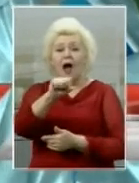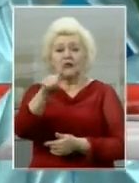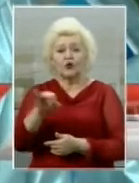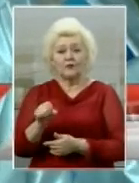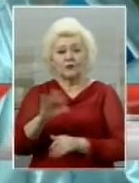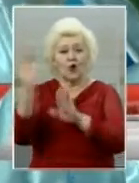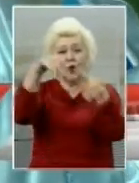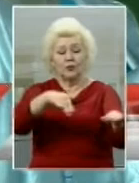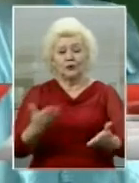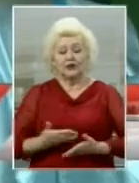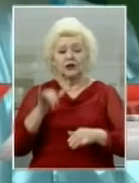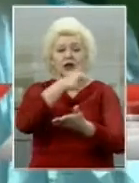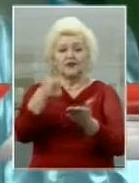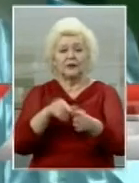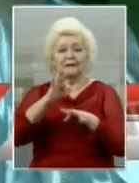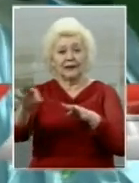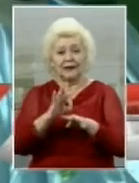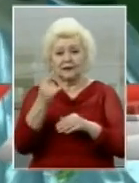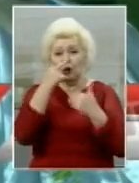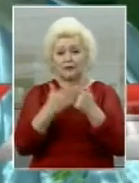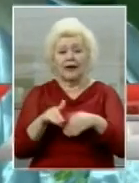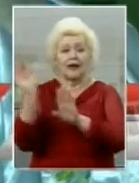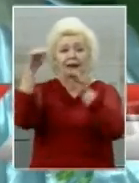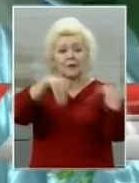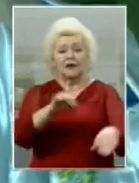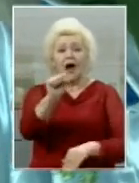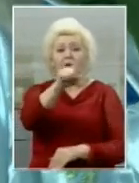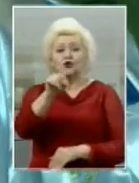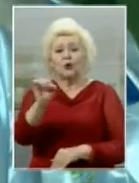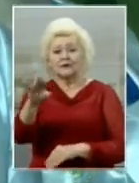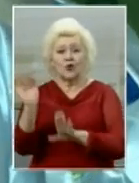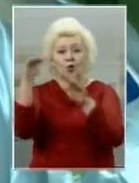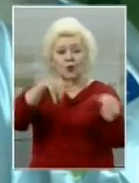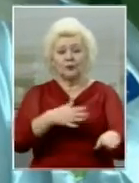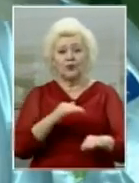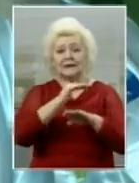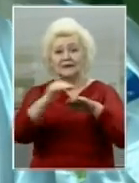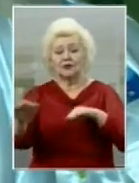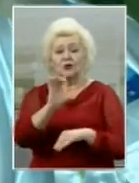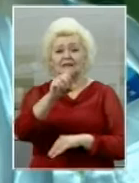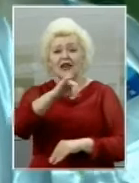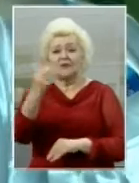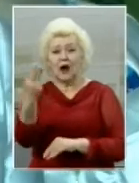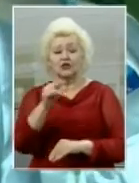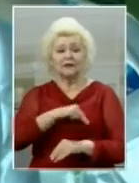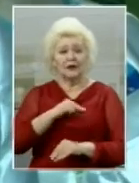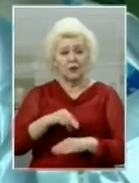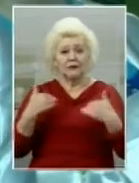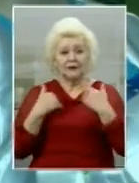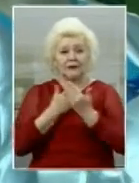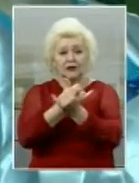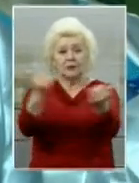живемо у місті Генічиськ, яке знаходиться саме на березі Азовського моря. Ми очищуємо затоку Сиваш, і саме наші роботи присвячені